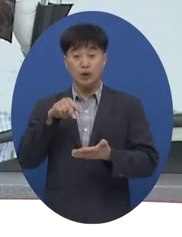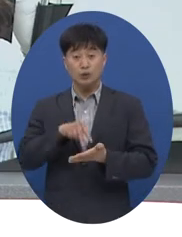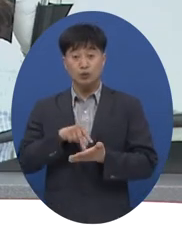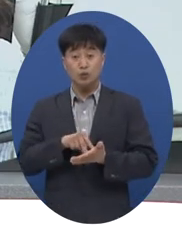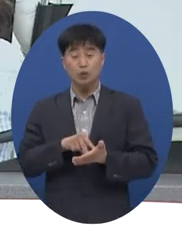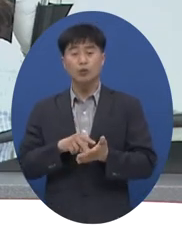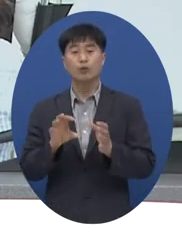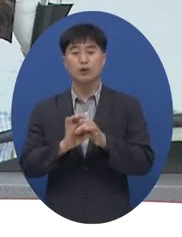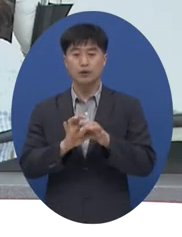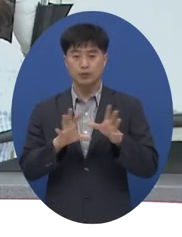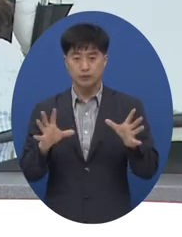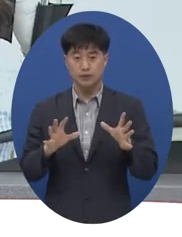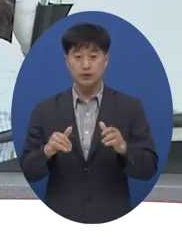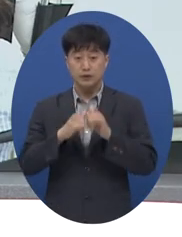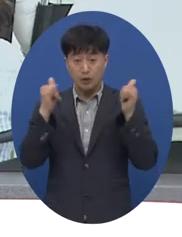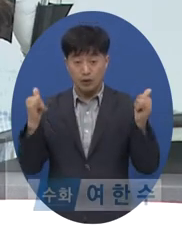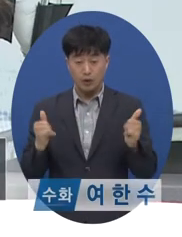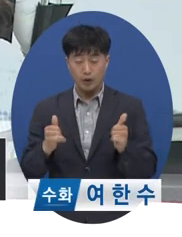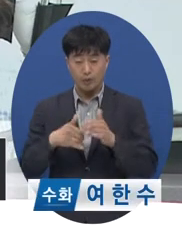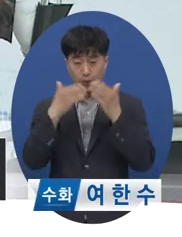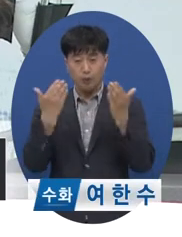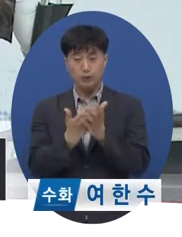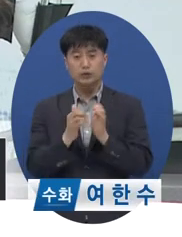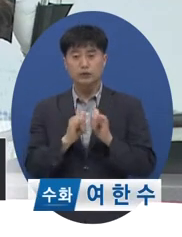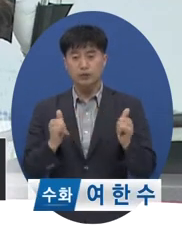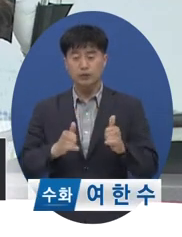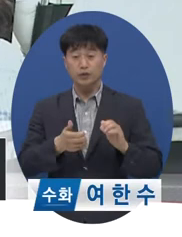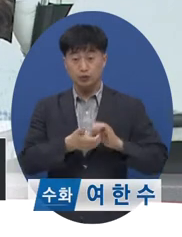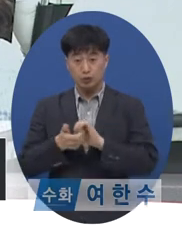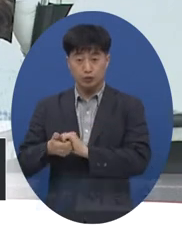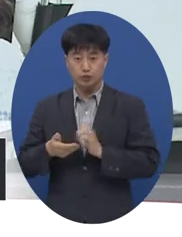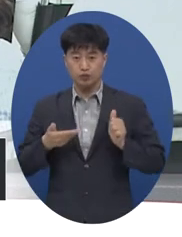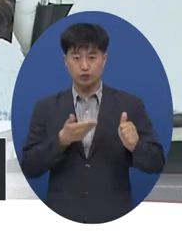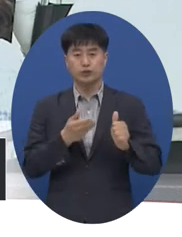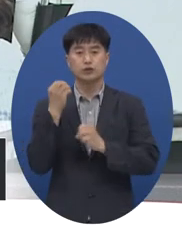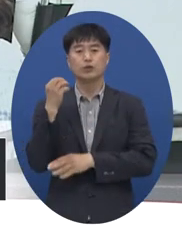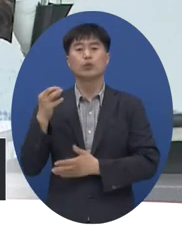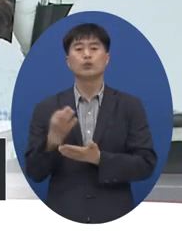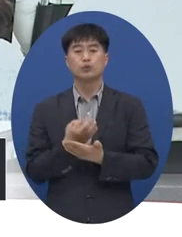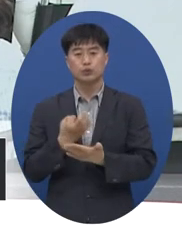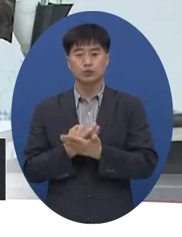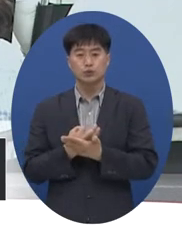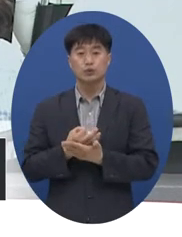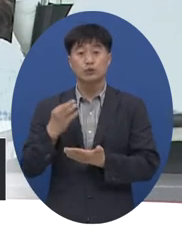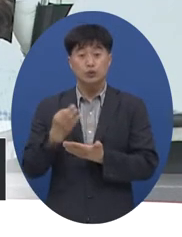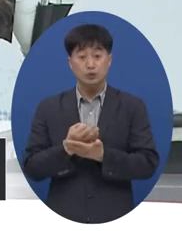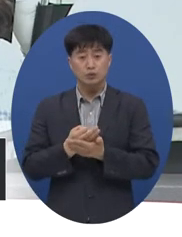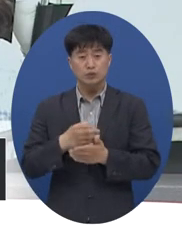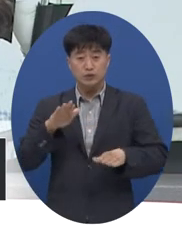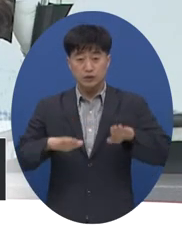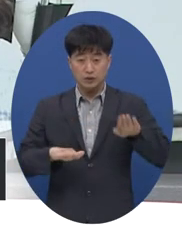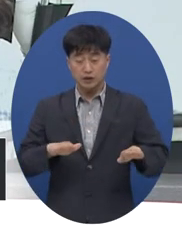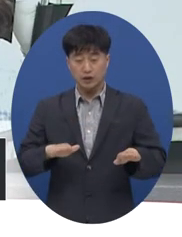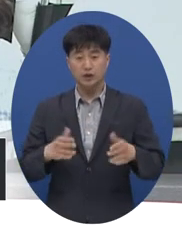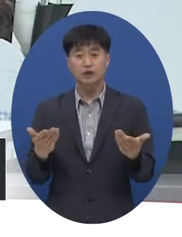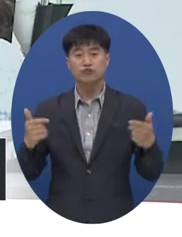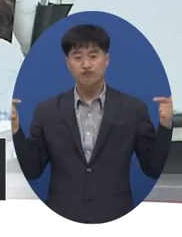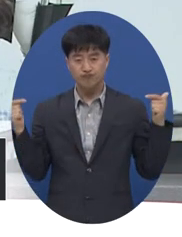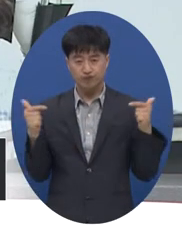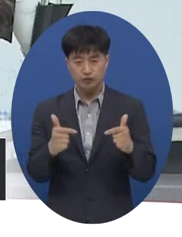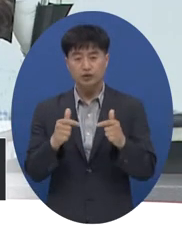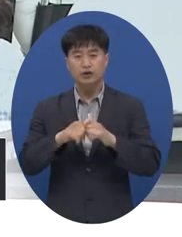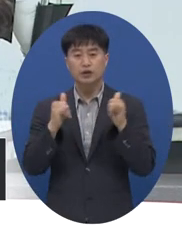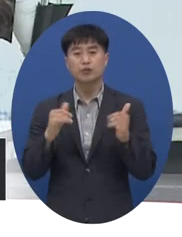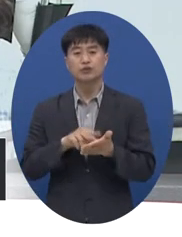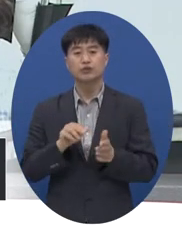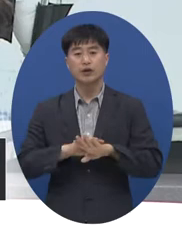아무런 조건을 따지지 않고 사회 구성원 모두에게 정기적으로 지급하는 기본소득, 소득 양극화와 일자리 감소 등의 사회